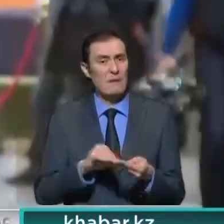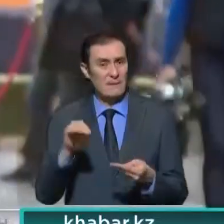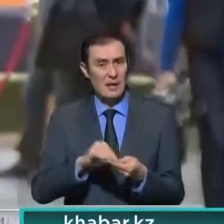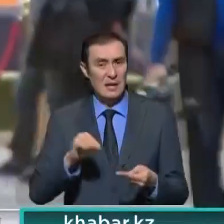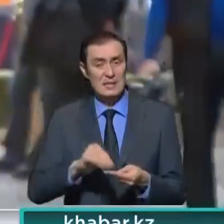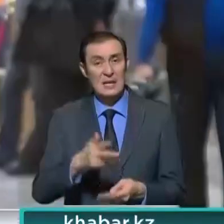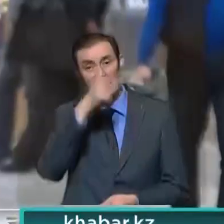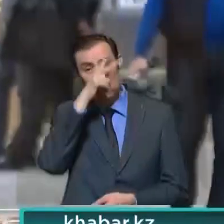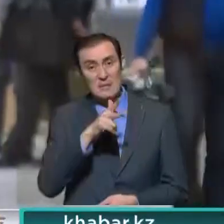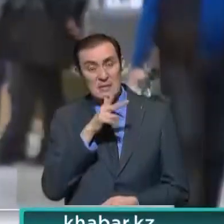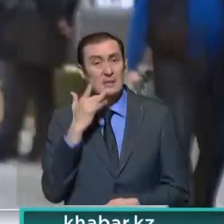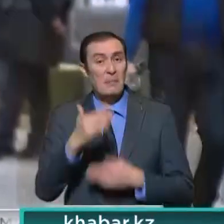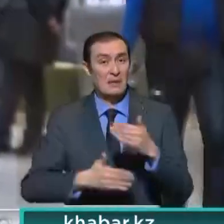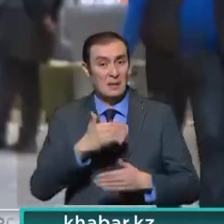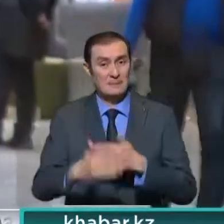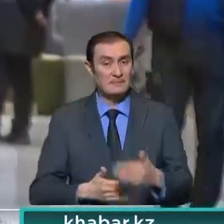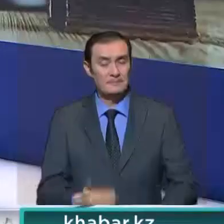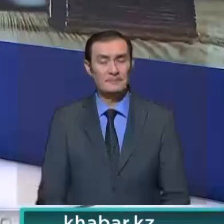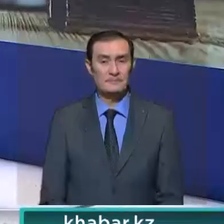3 месяца подряд